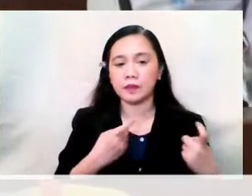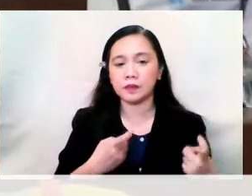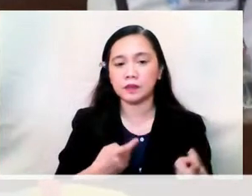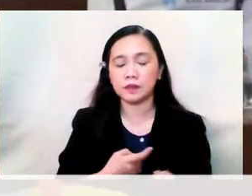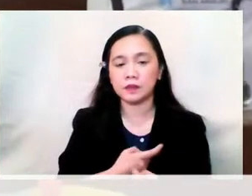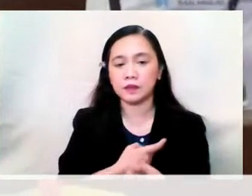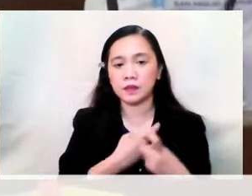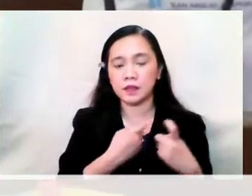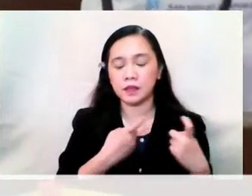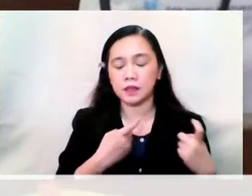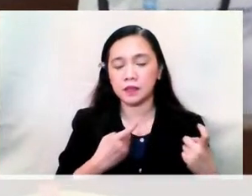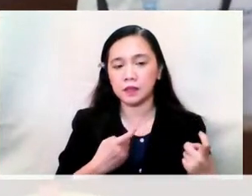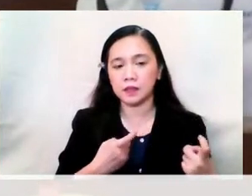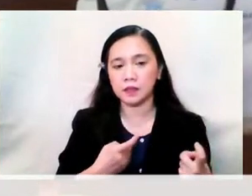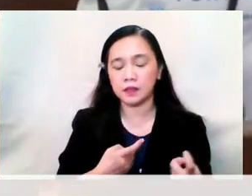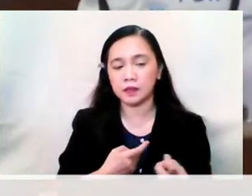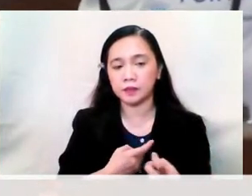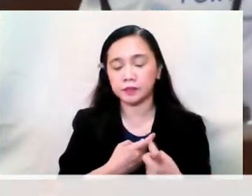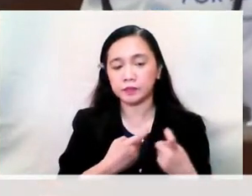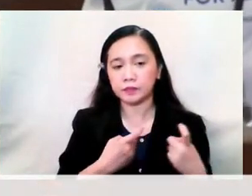mga sala